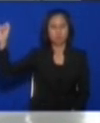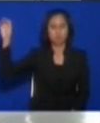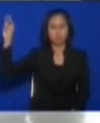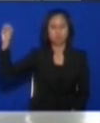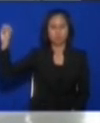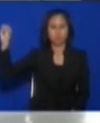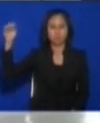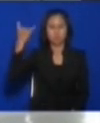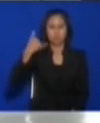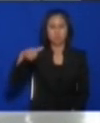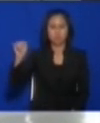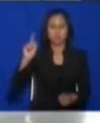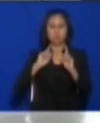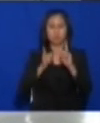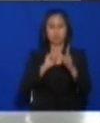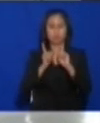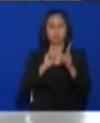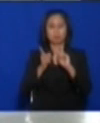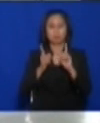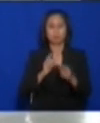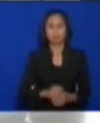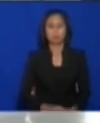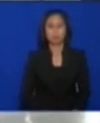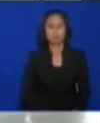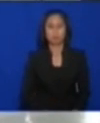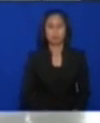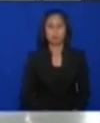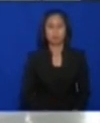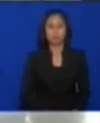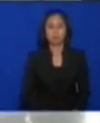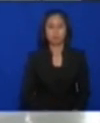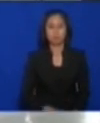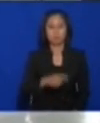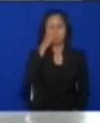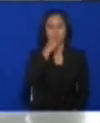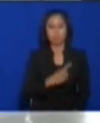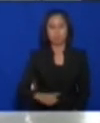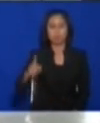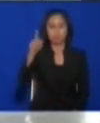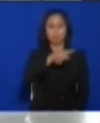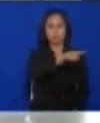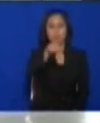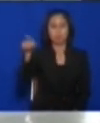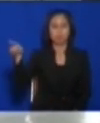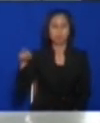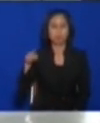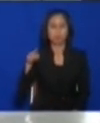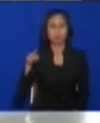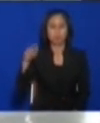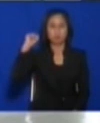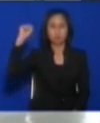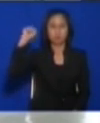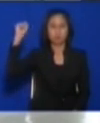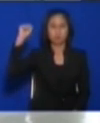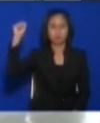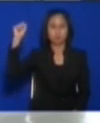ketertiban dan kelancaran acara debat Hai untuk para pendukung yang berada diruangan ini hanya